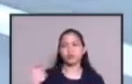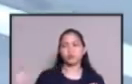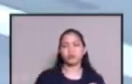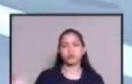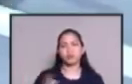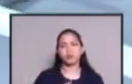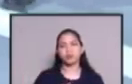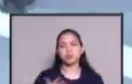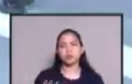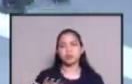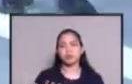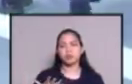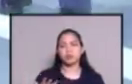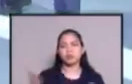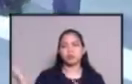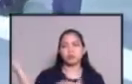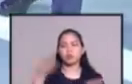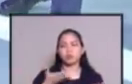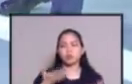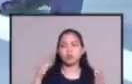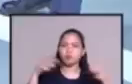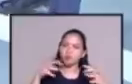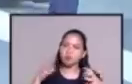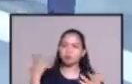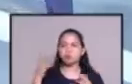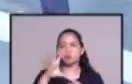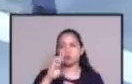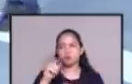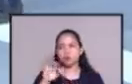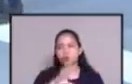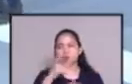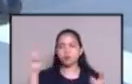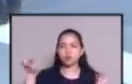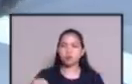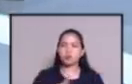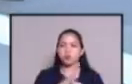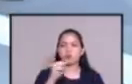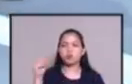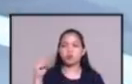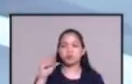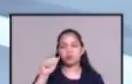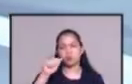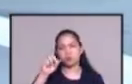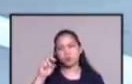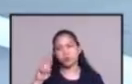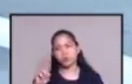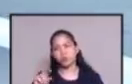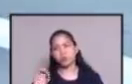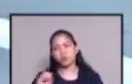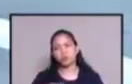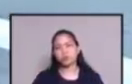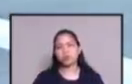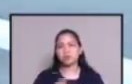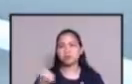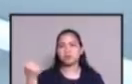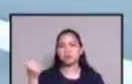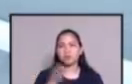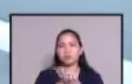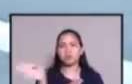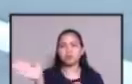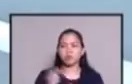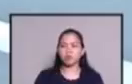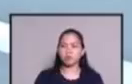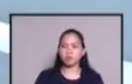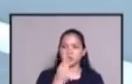Easterlies. Pwede lang itong magdala ng pag-ambon sa Cordillera, Cagayan Valley at sa May Aurora. Pero maiba tayo mga kapatid, si